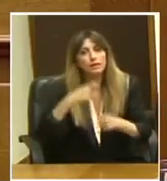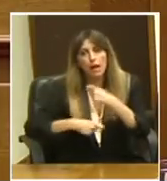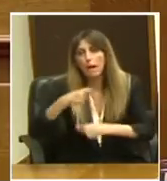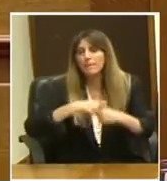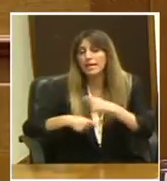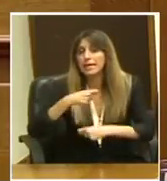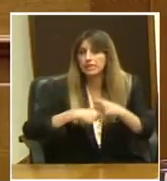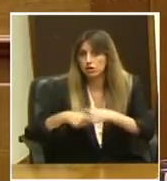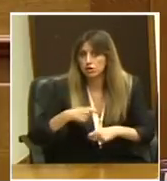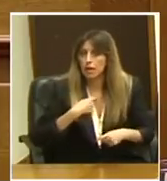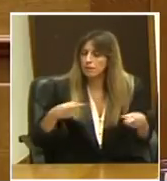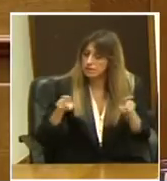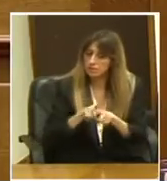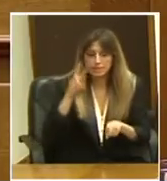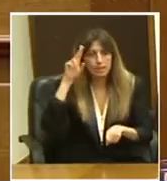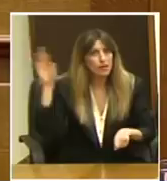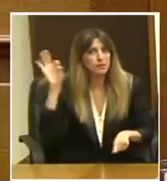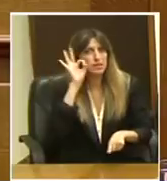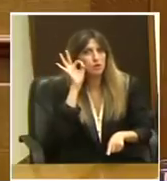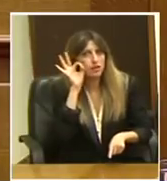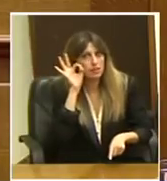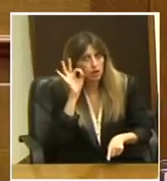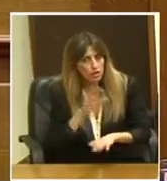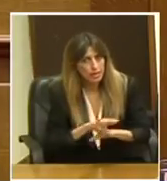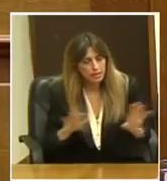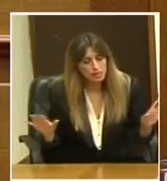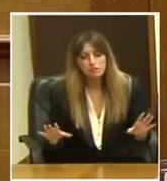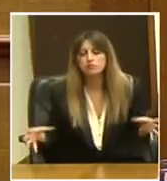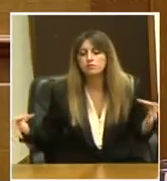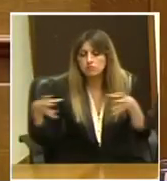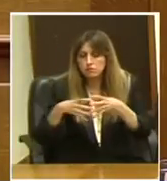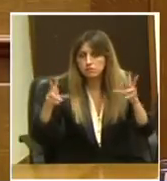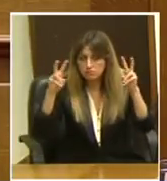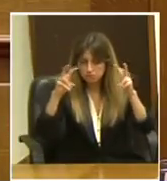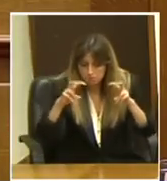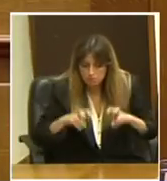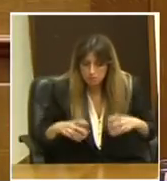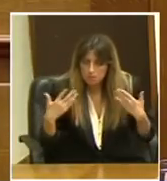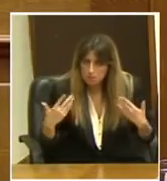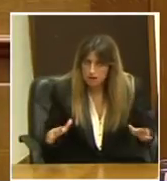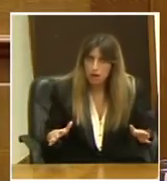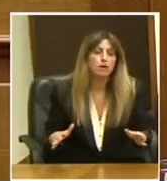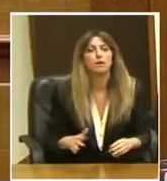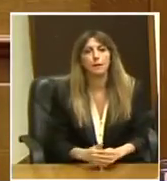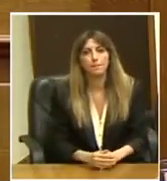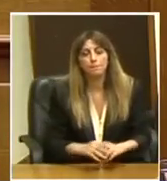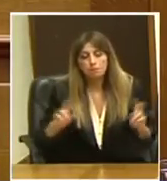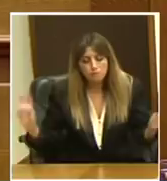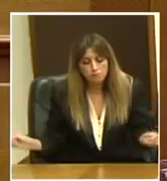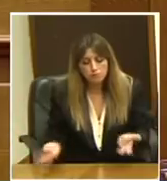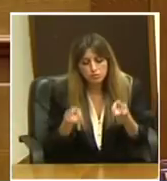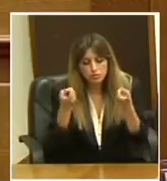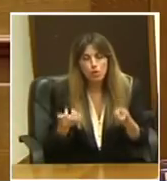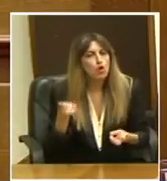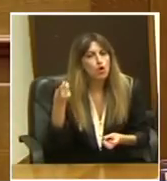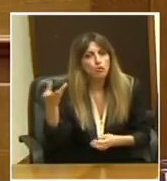με το Πανεπιστήμιο Θεσσαλονίκης και την Ατηρία Μακεδονικών Σπουδών που δεν χαρακτηρίζεται για κοντά σε εμάς. Και βρέθηκαν πόσες